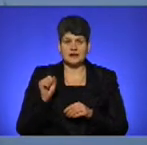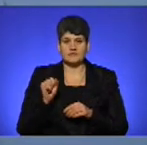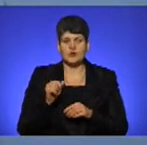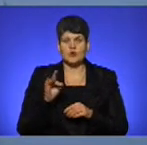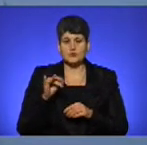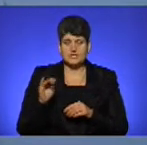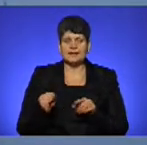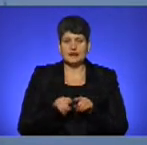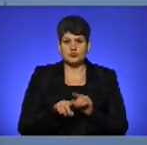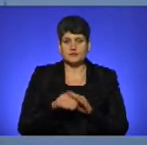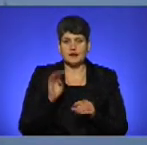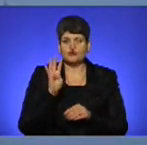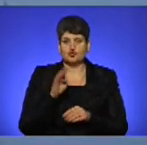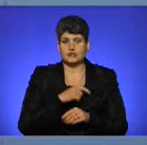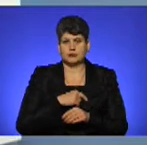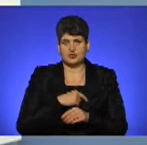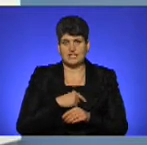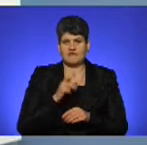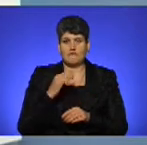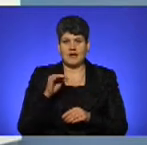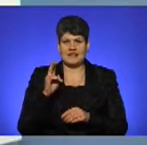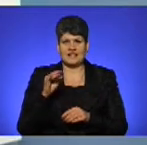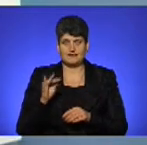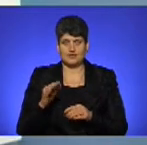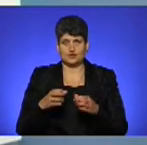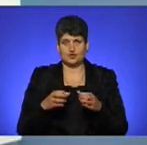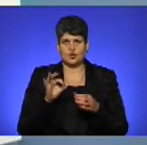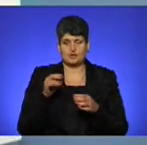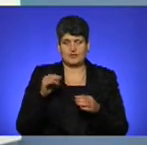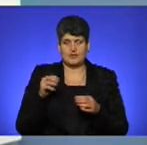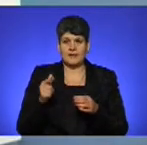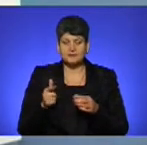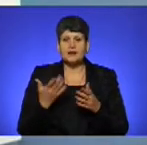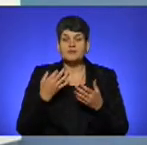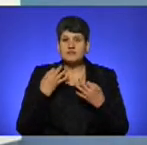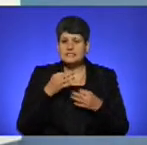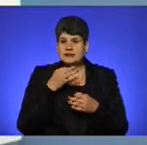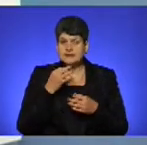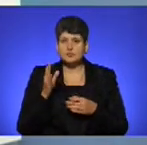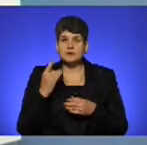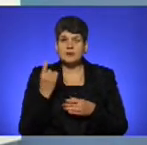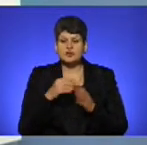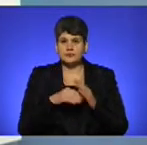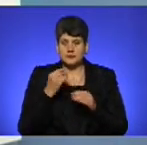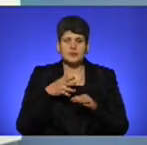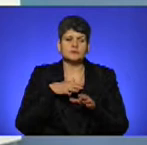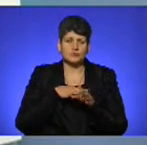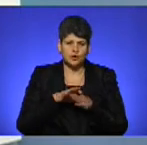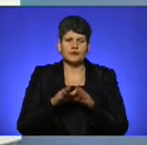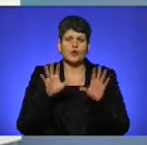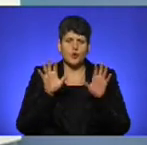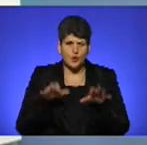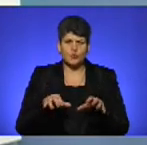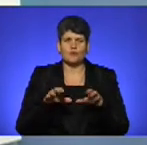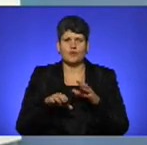4 депутатів. Ці громади, які ми назвали, в яких відбудуться перші вибори, тобто там повноцінні вибори, вибирають голову